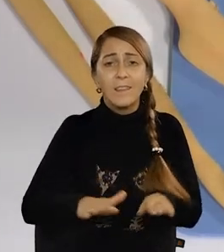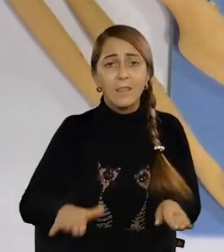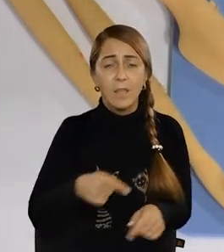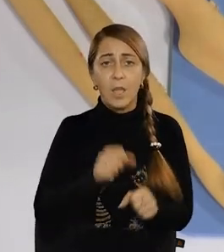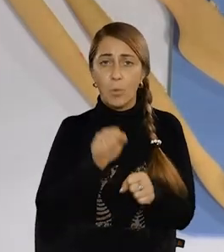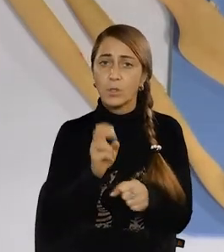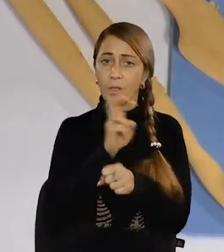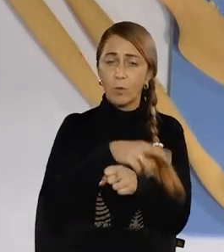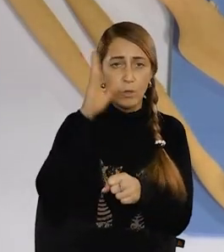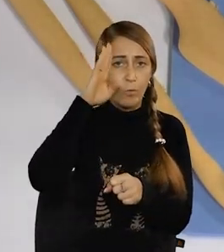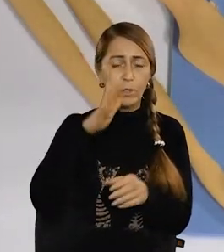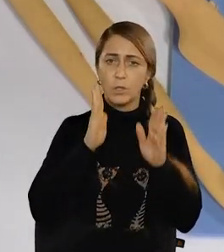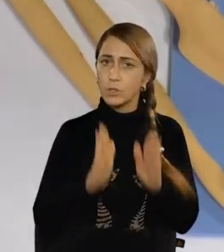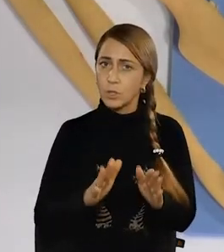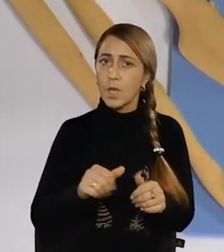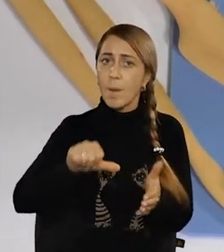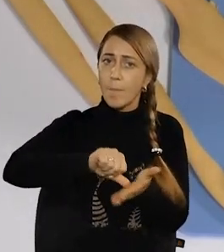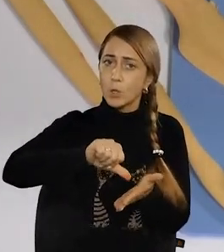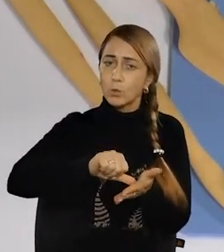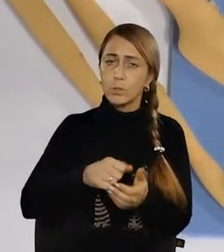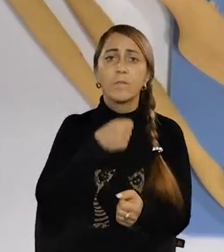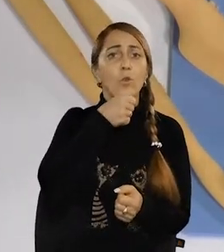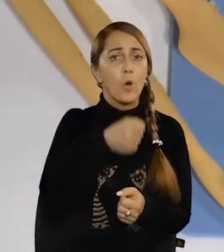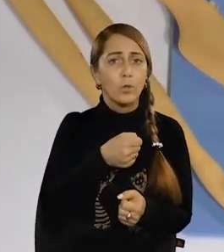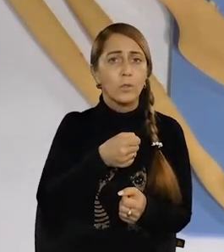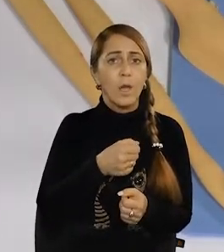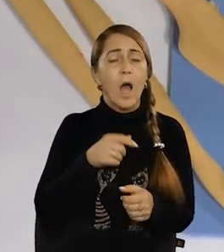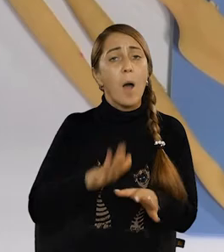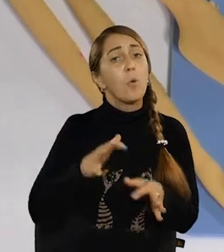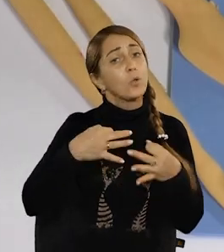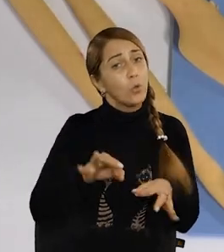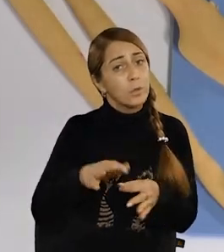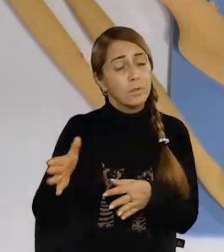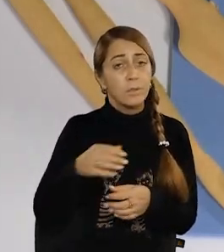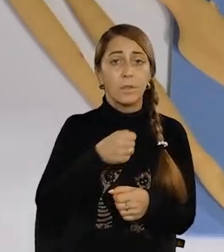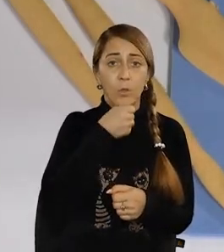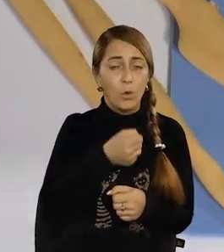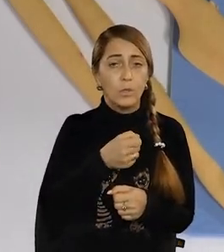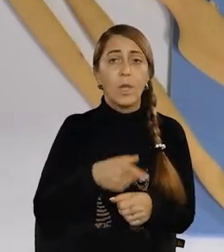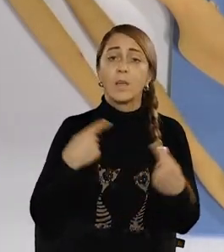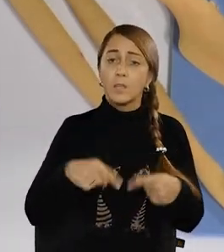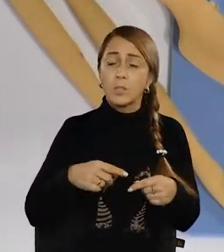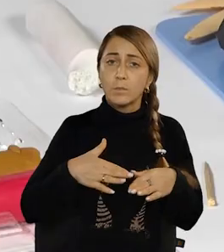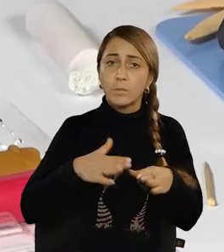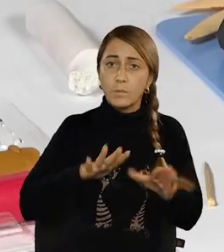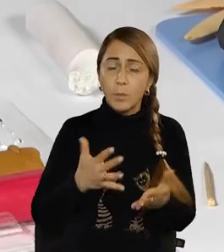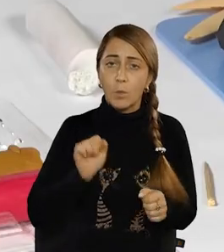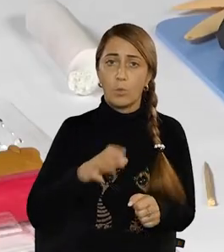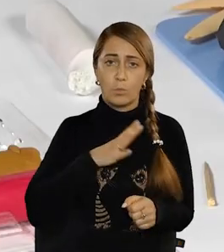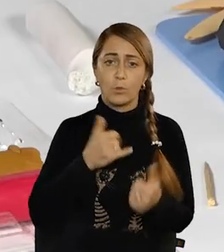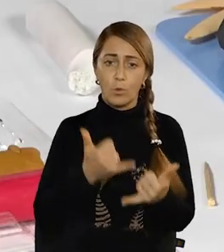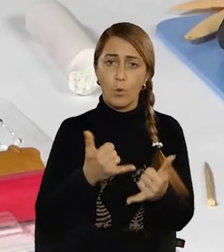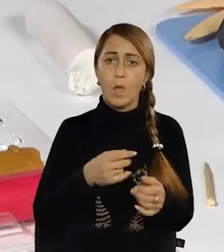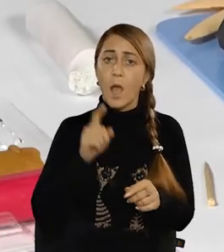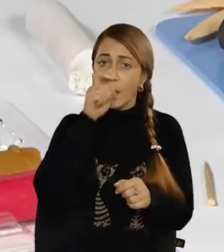можеш заходити у воду лише у присутності дорослих або з їх дозволу. В іншому випадку може бути так, як сьогодні, або